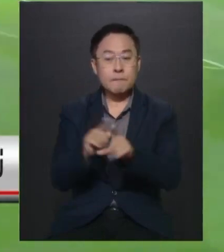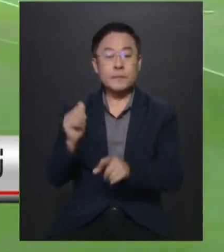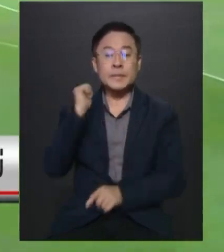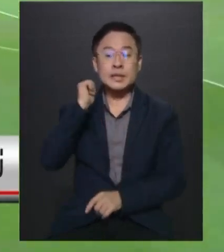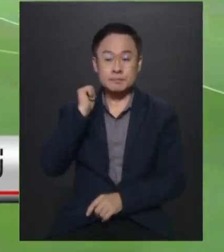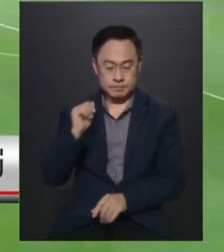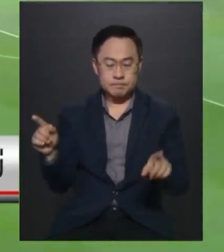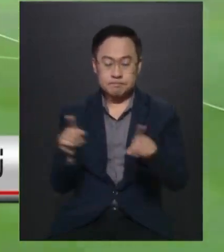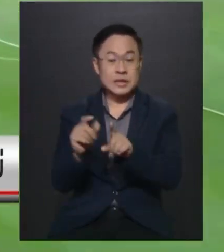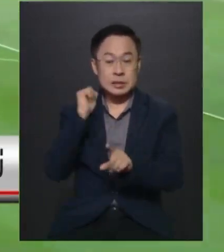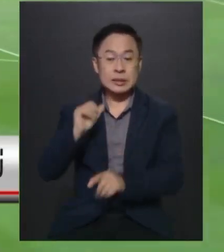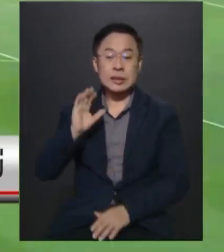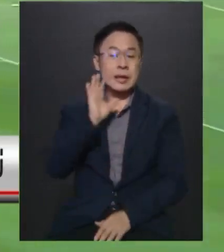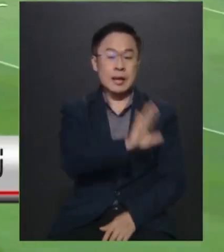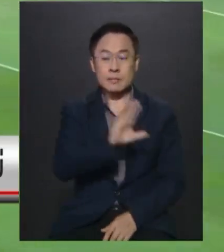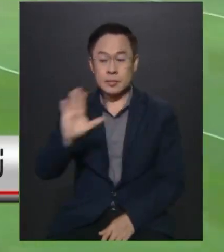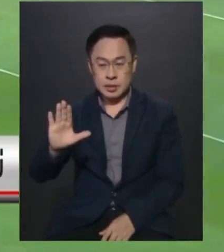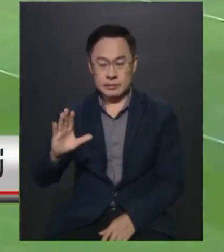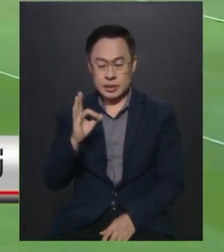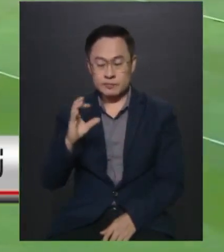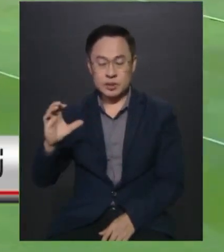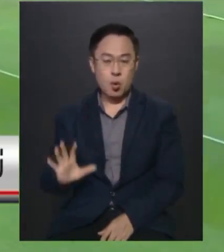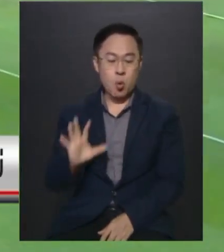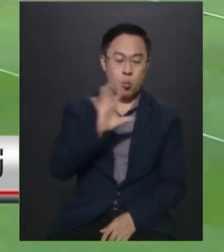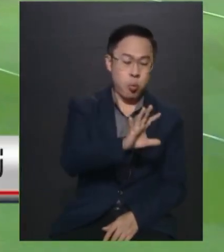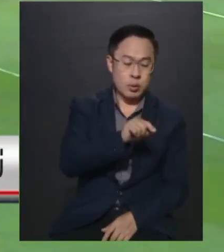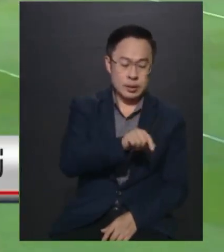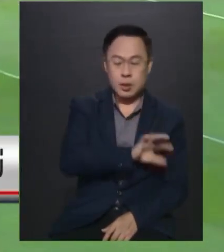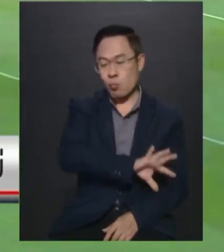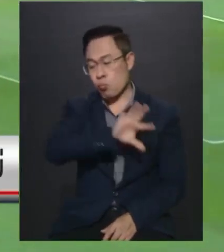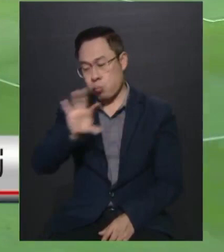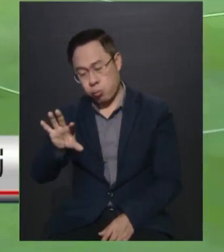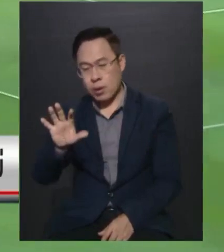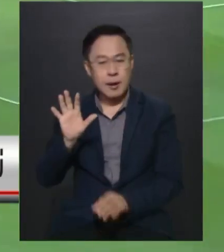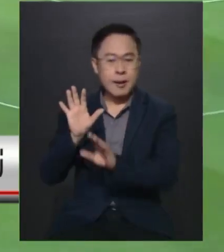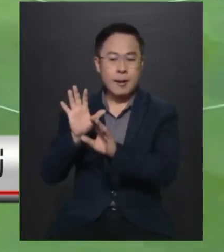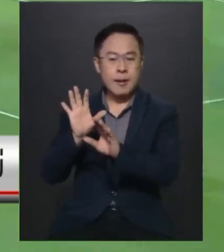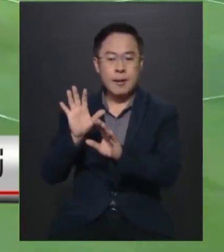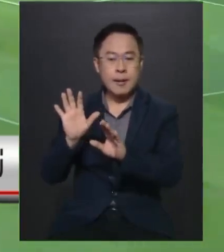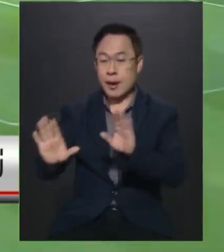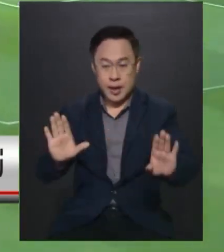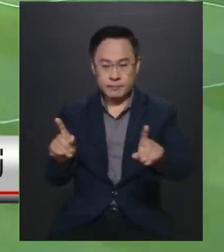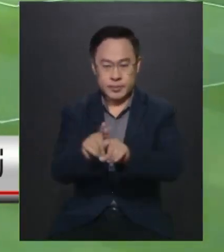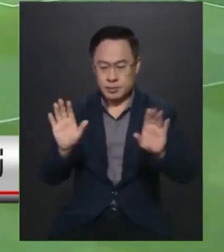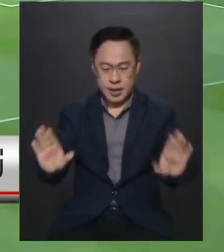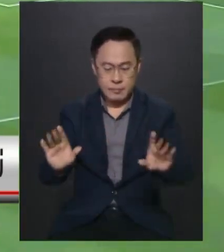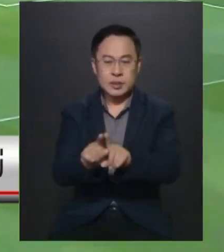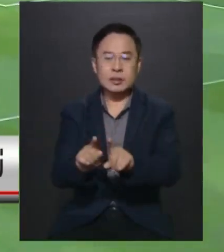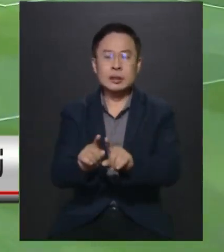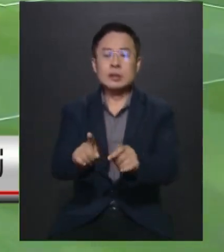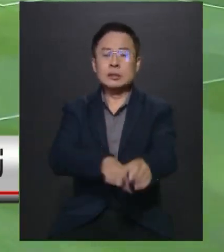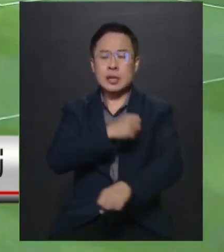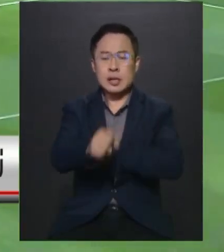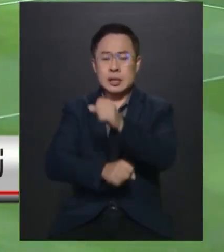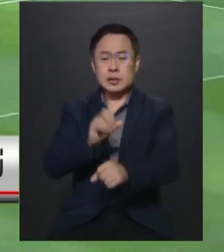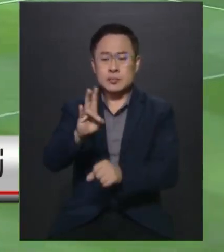ฎเดิมจะยังอยู่ก็คือห้ามเดินทางไปเชียร์แต่ถ้ามีอะไรเปลี่ยนแปลงเดี๋ยวยังไงมาอัปเดตกัน ใช่เพราะว่ามันก็กินเวลามา7ปีแล้วครับบ